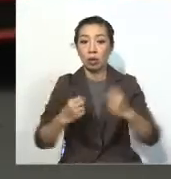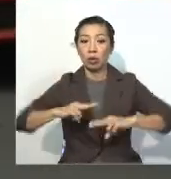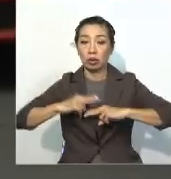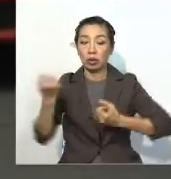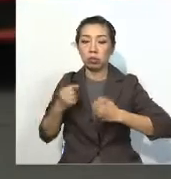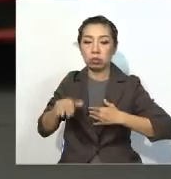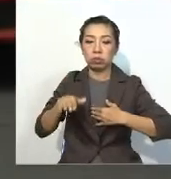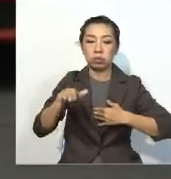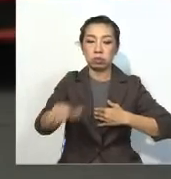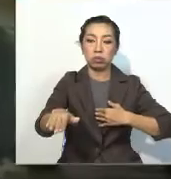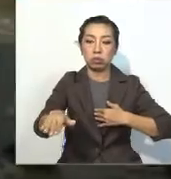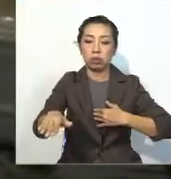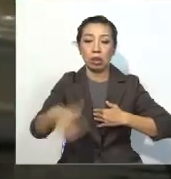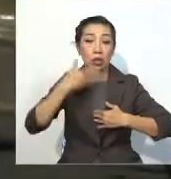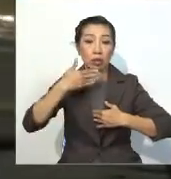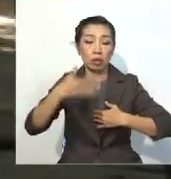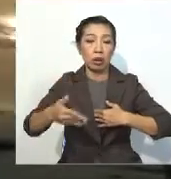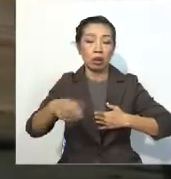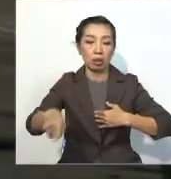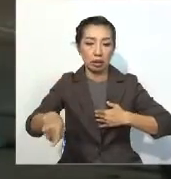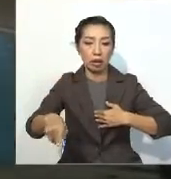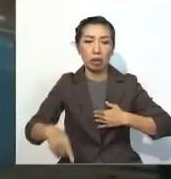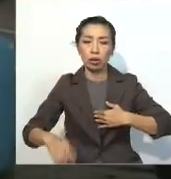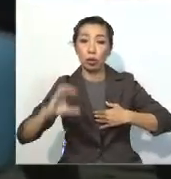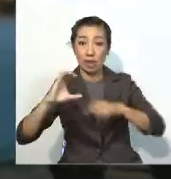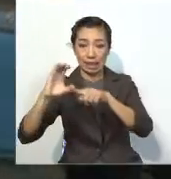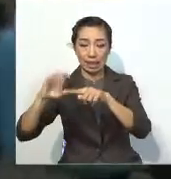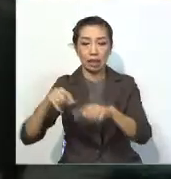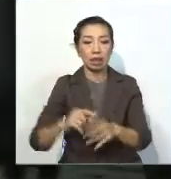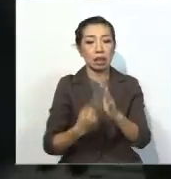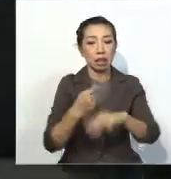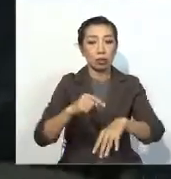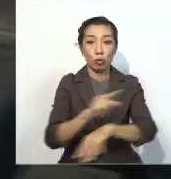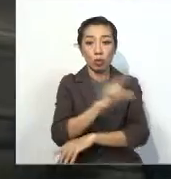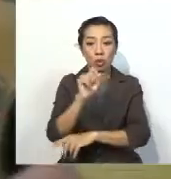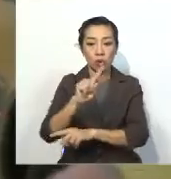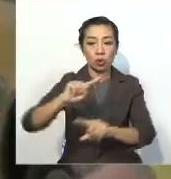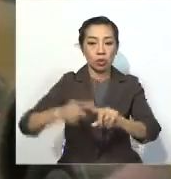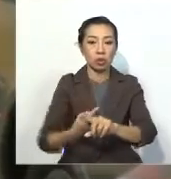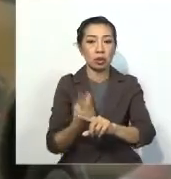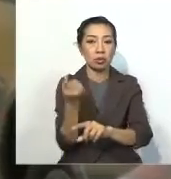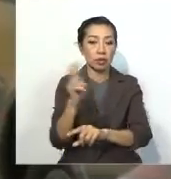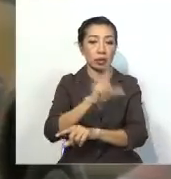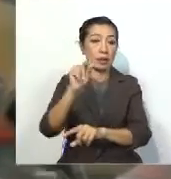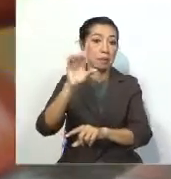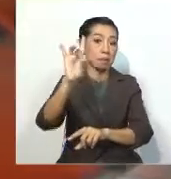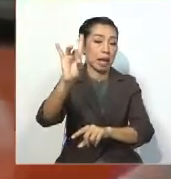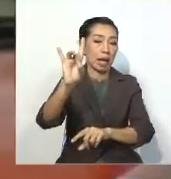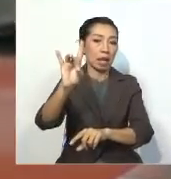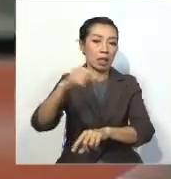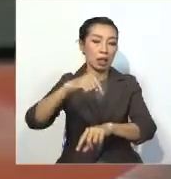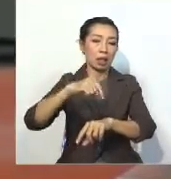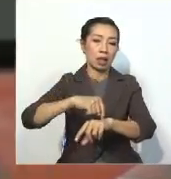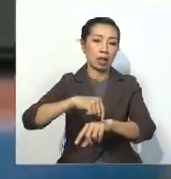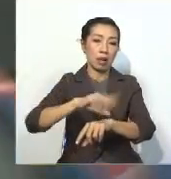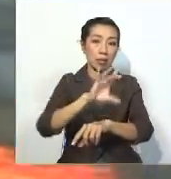ที่ลานจอดรถระยะยาวโซน C ตั้งแต่เวลา8 นาฬิกาของวันศุกร์ที่28 ธันวาคมนี้ถึงเว